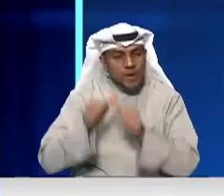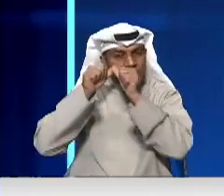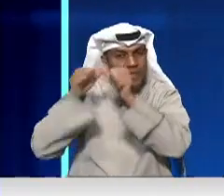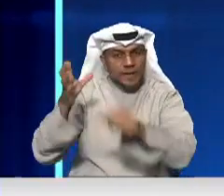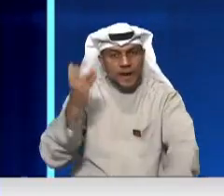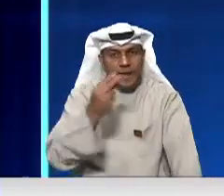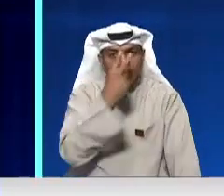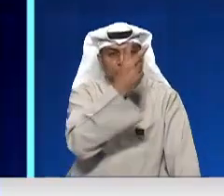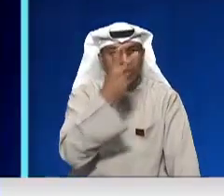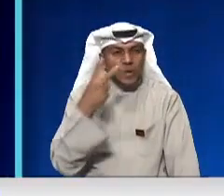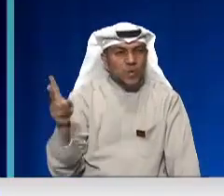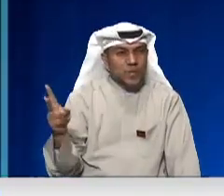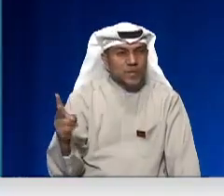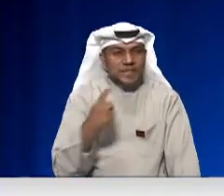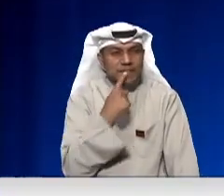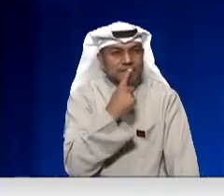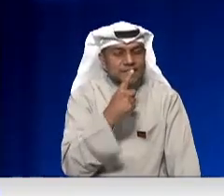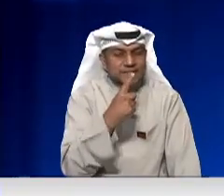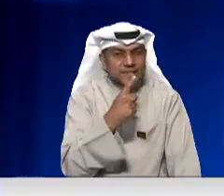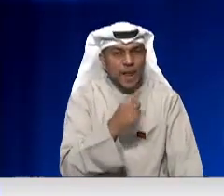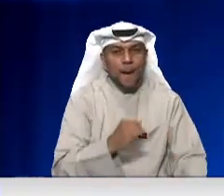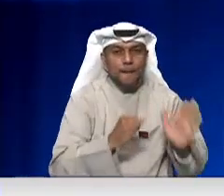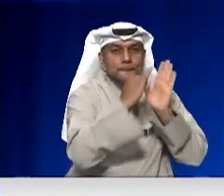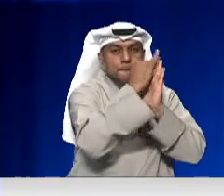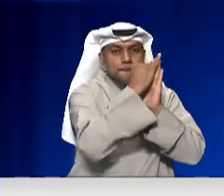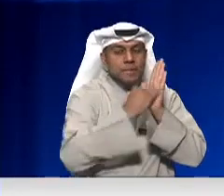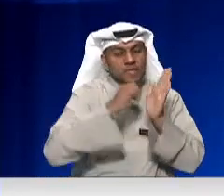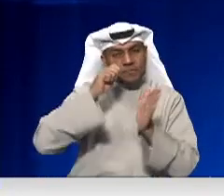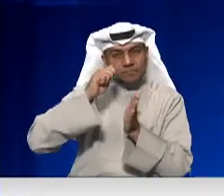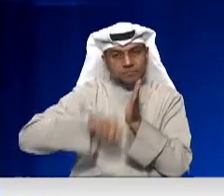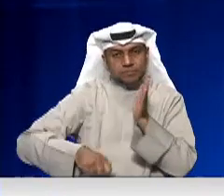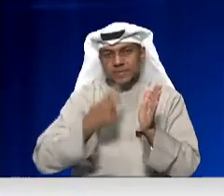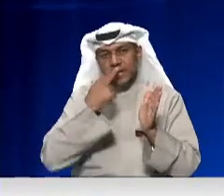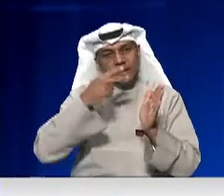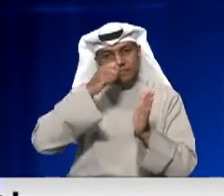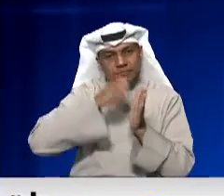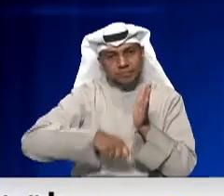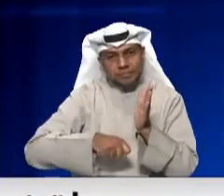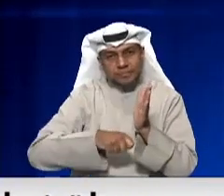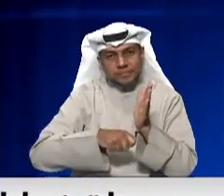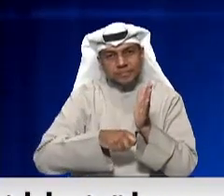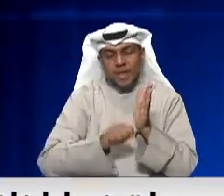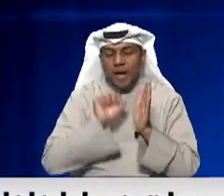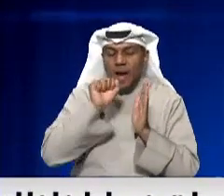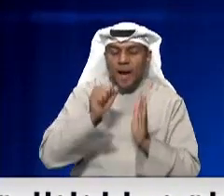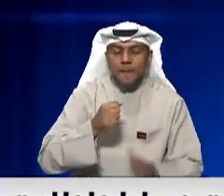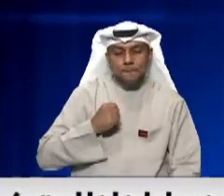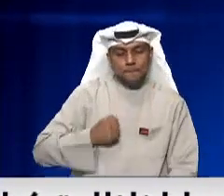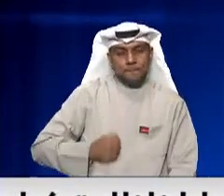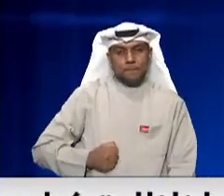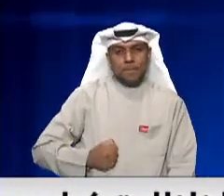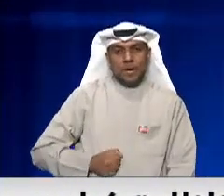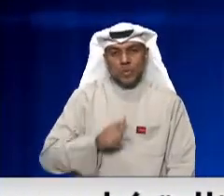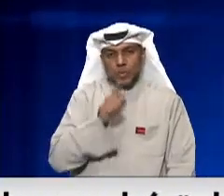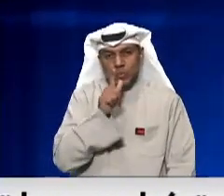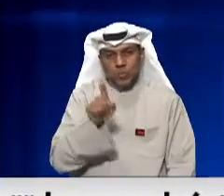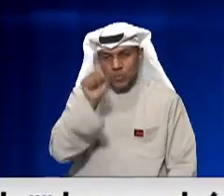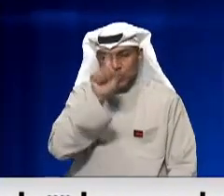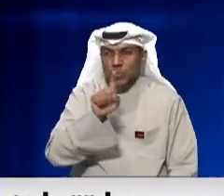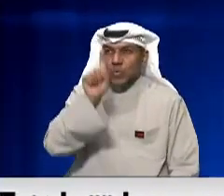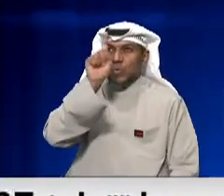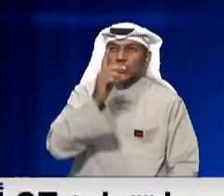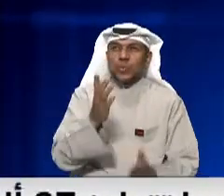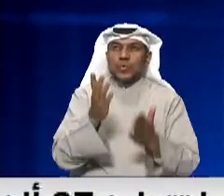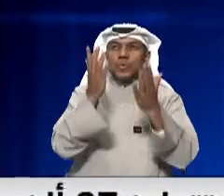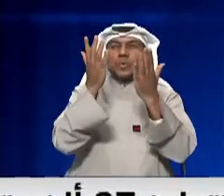والعشرين لاقرار ميثاق العمل الوطني في مملكه البحرين الشقيقه مبتهلا سموه الى الباري جل وعلا